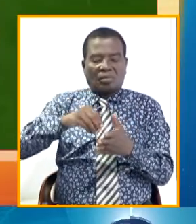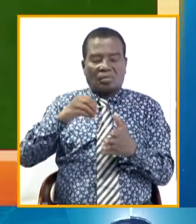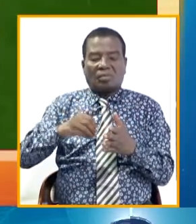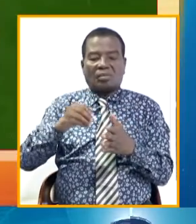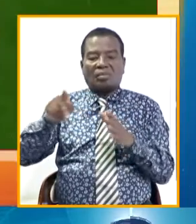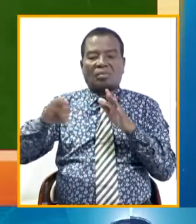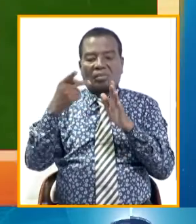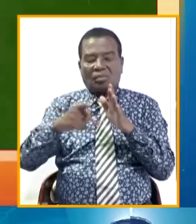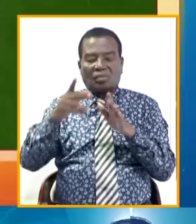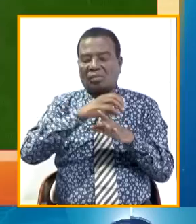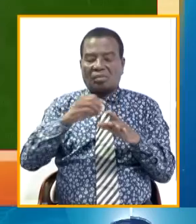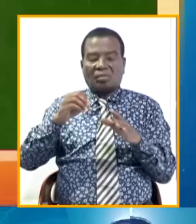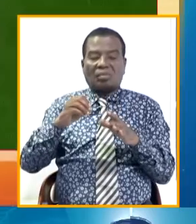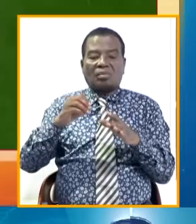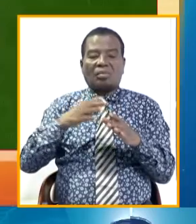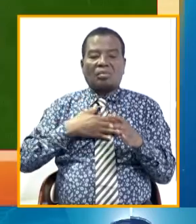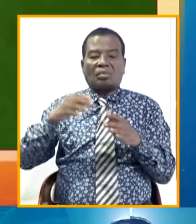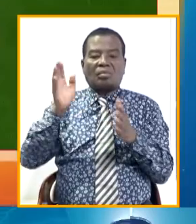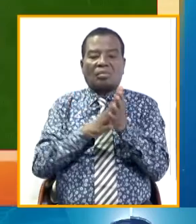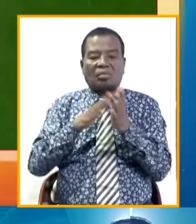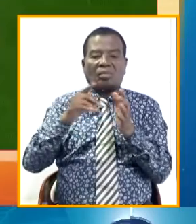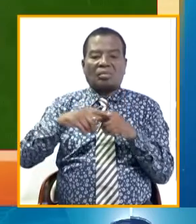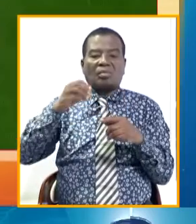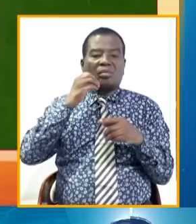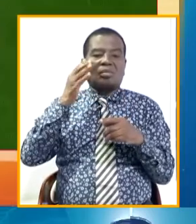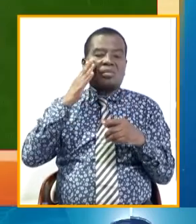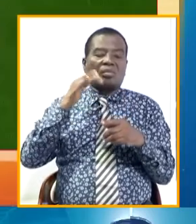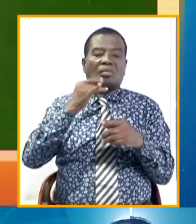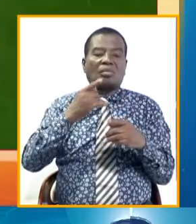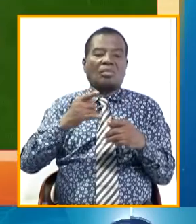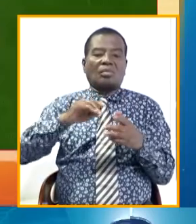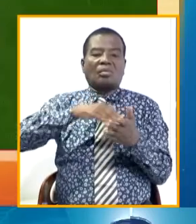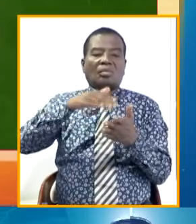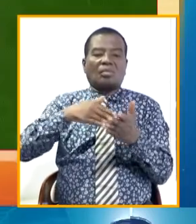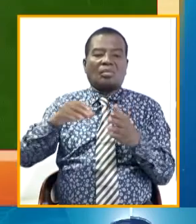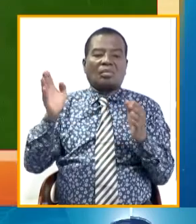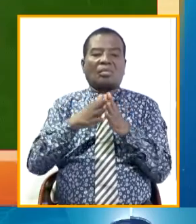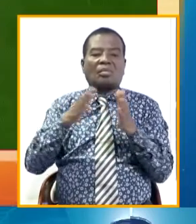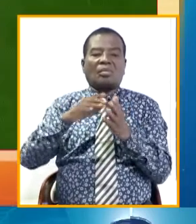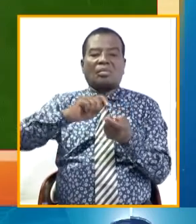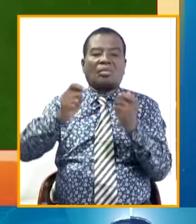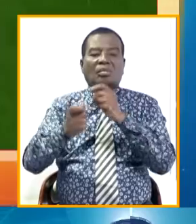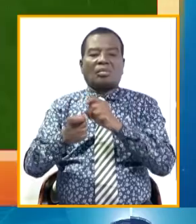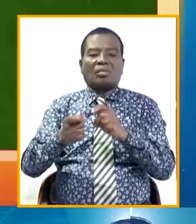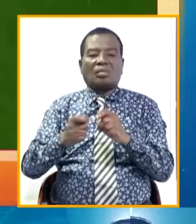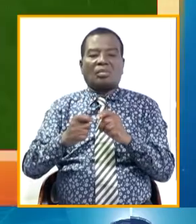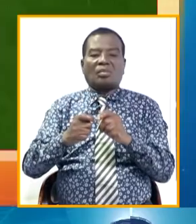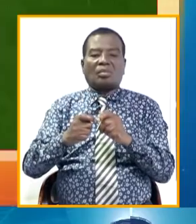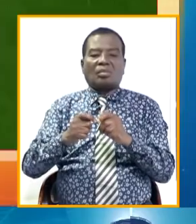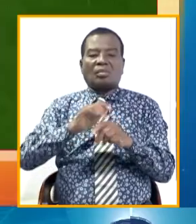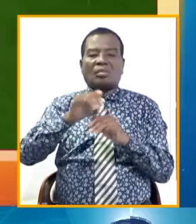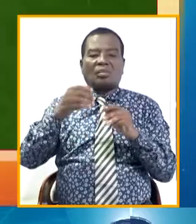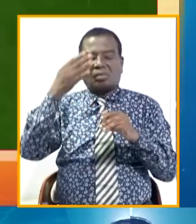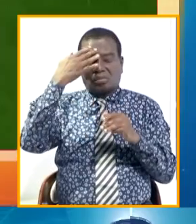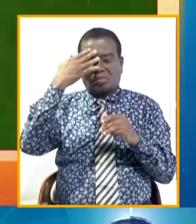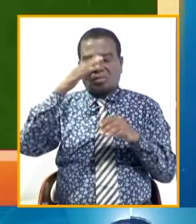primaire et du secondaire. Mon école à la maison était il y a quelques jours au centre de la rencontre d'échange intitulée « Tout